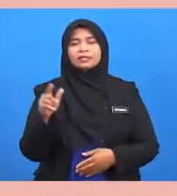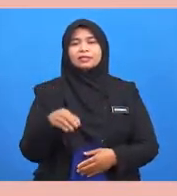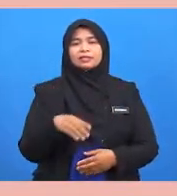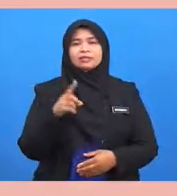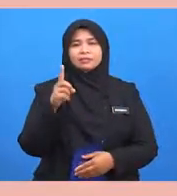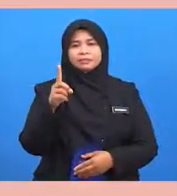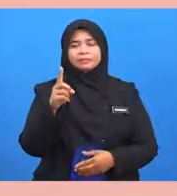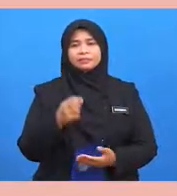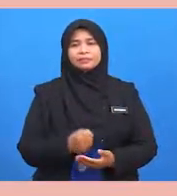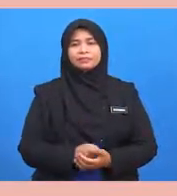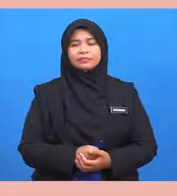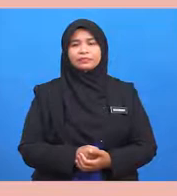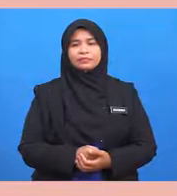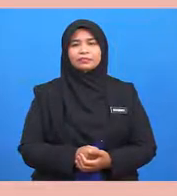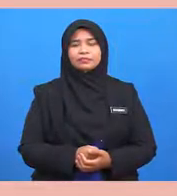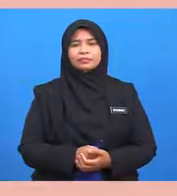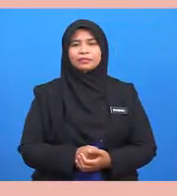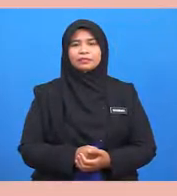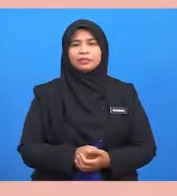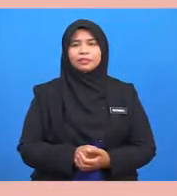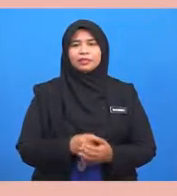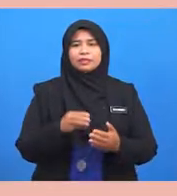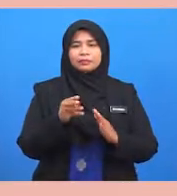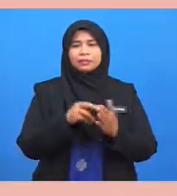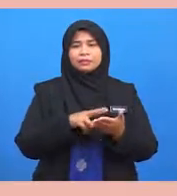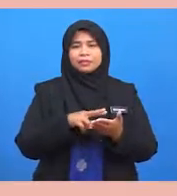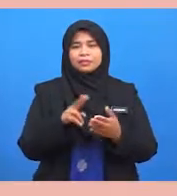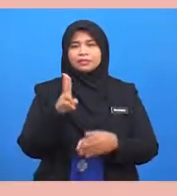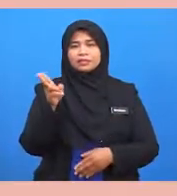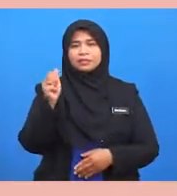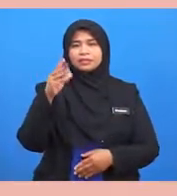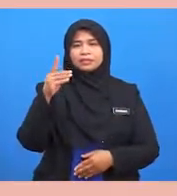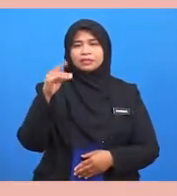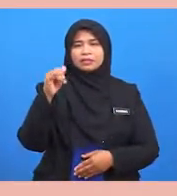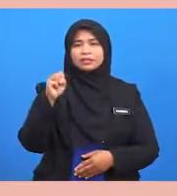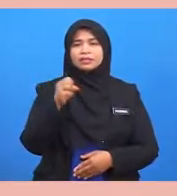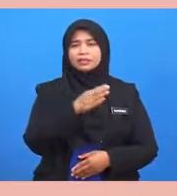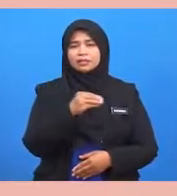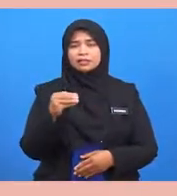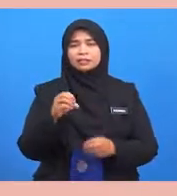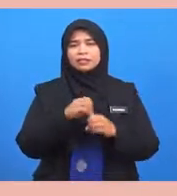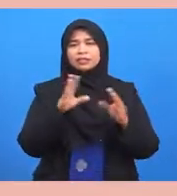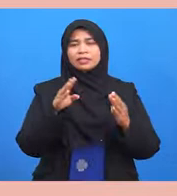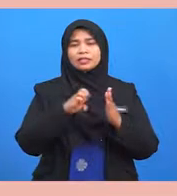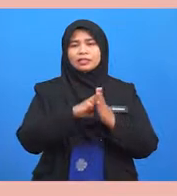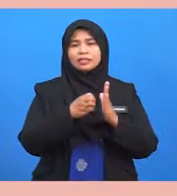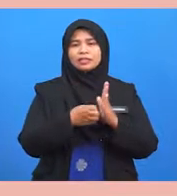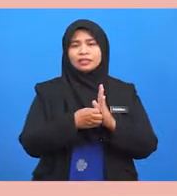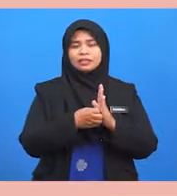seperti berikut. Pertama, membaca hadis dan